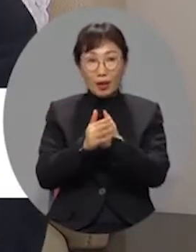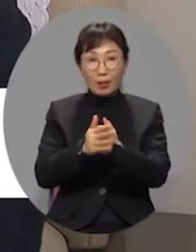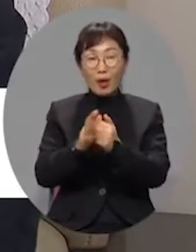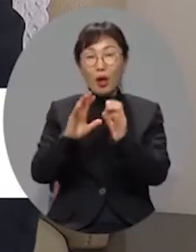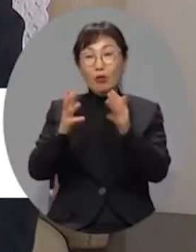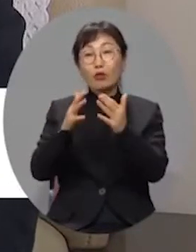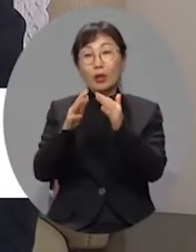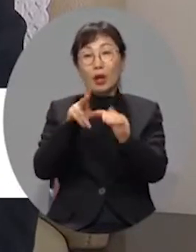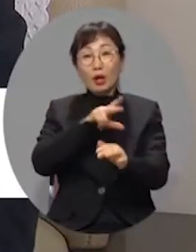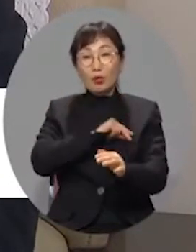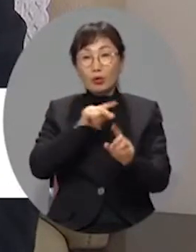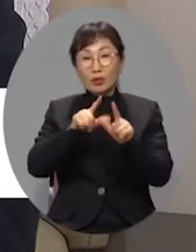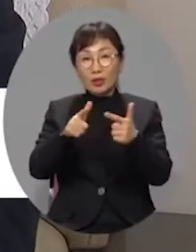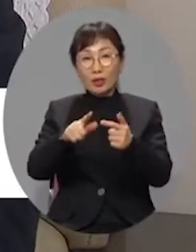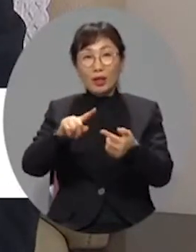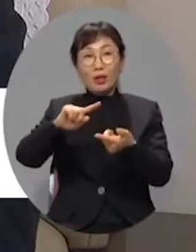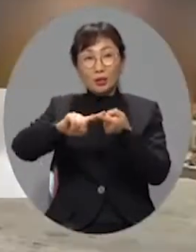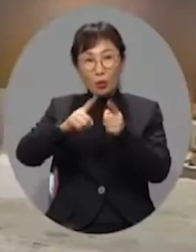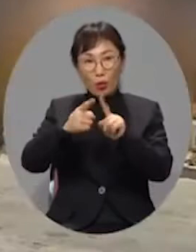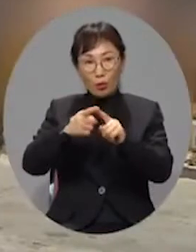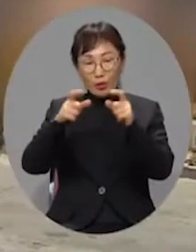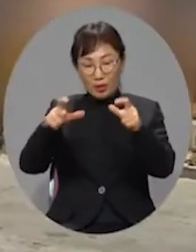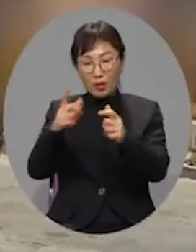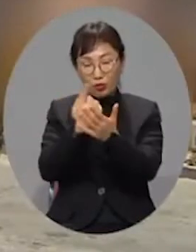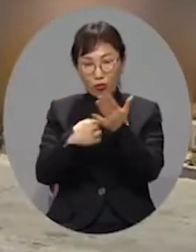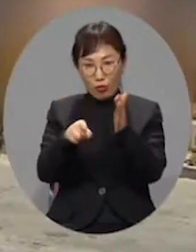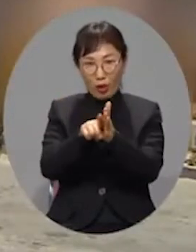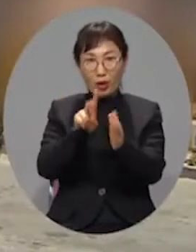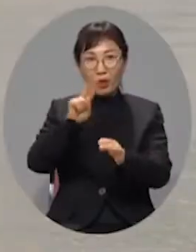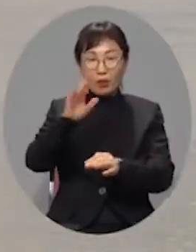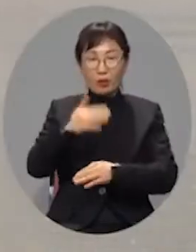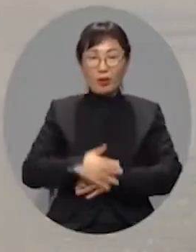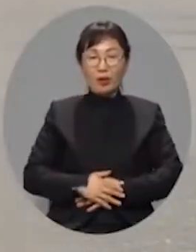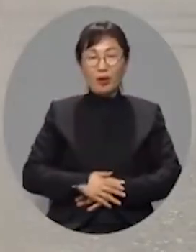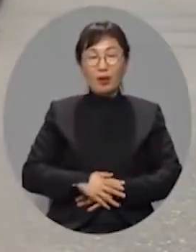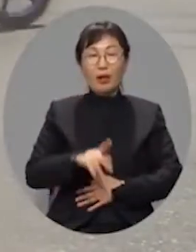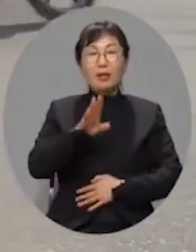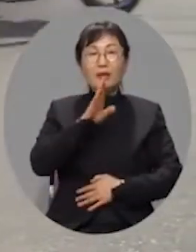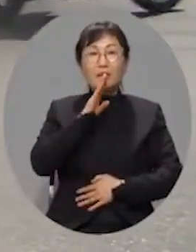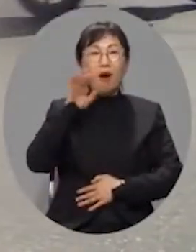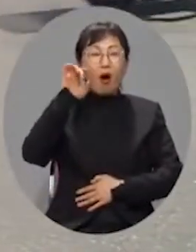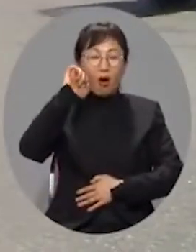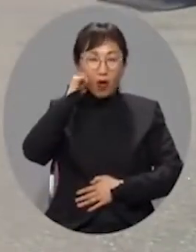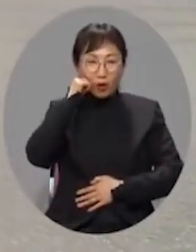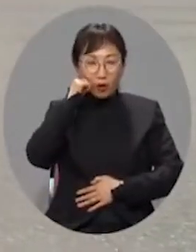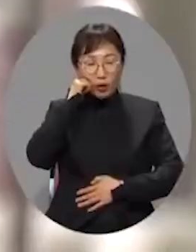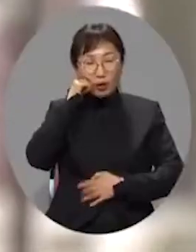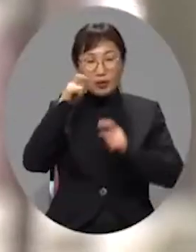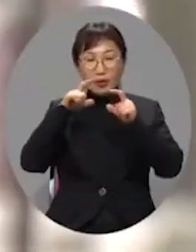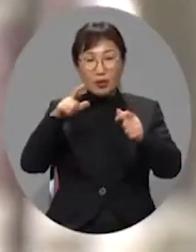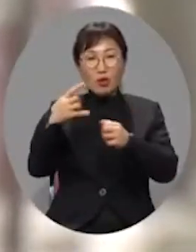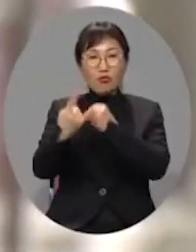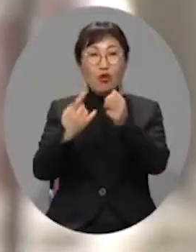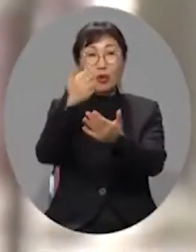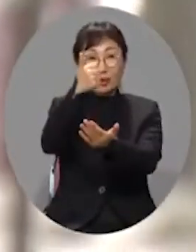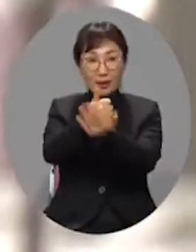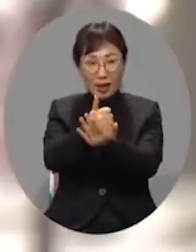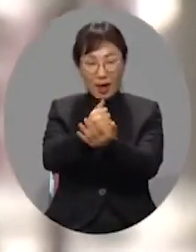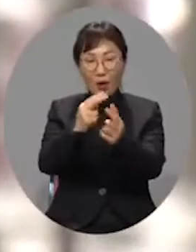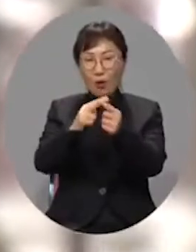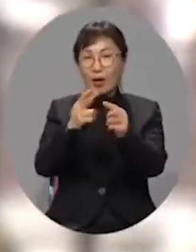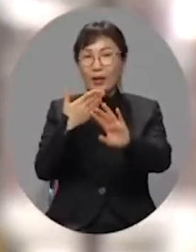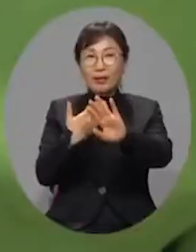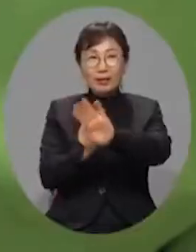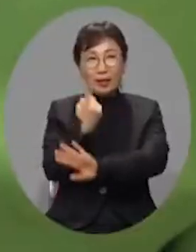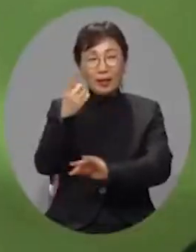국회의원들이 서로 지역을 위해서 일을 합니다. 하늘의 별 따기인 민주당 지역위원장과는 달리 아직까지